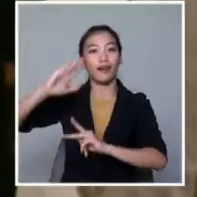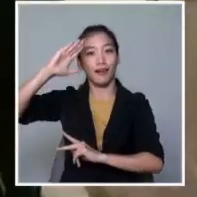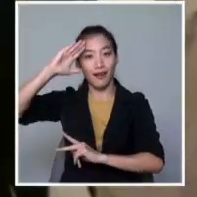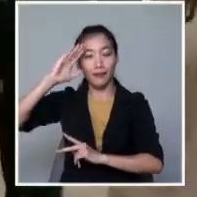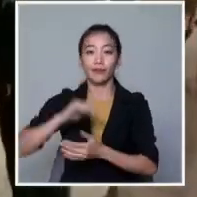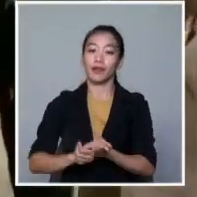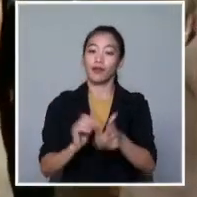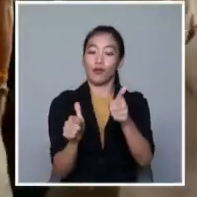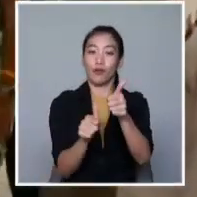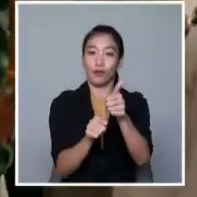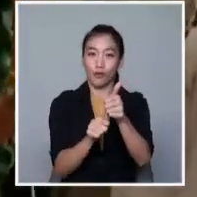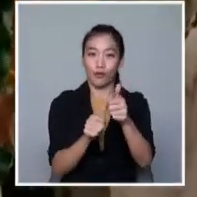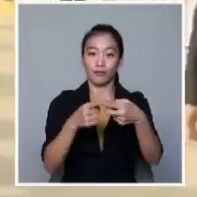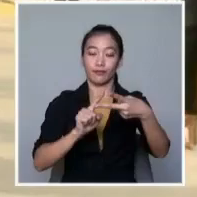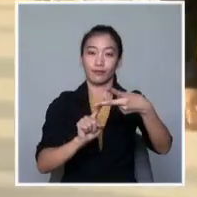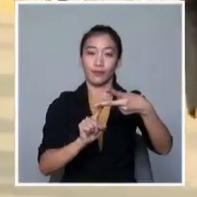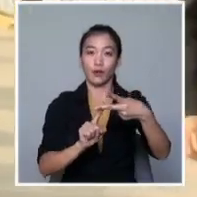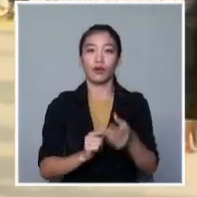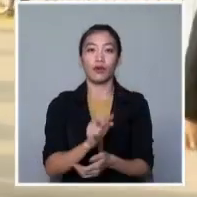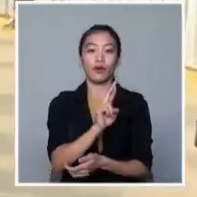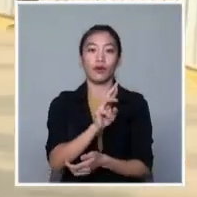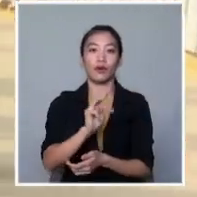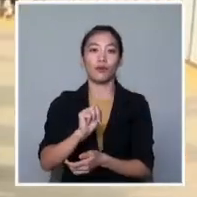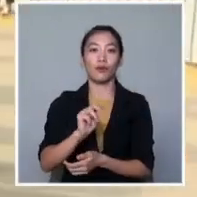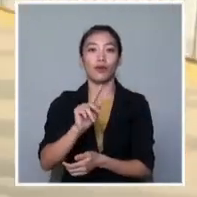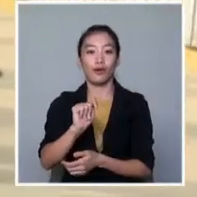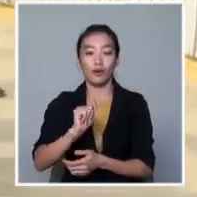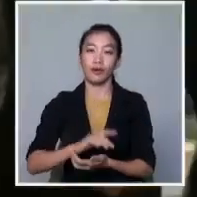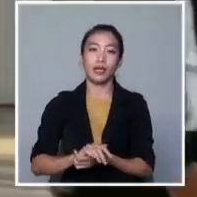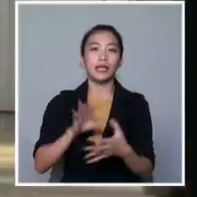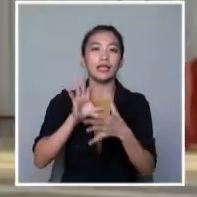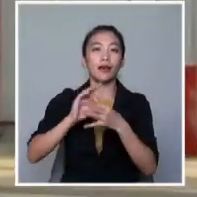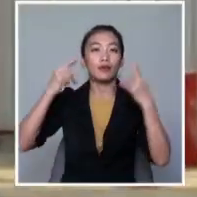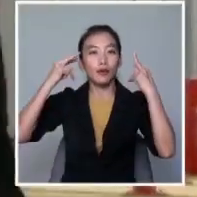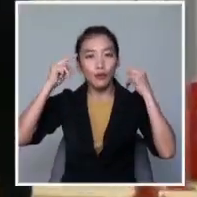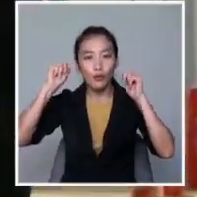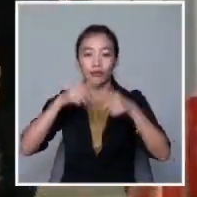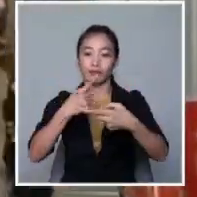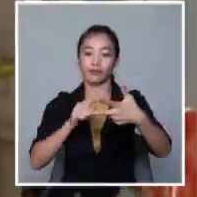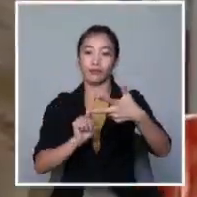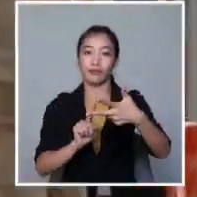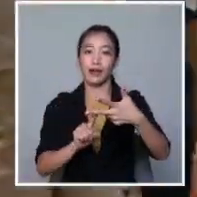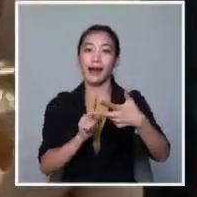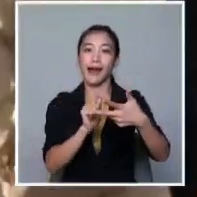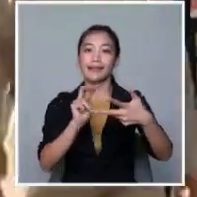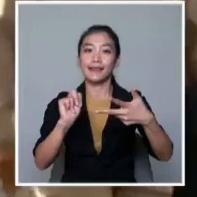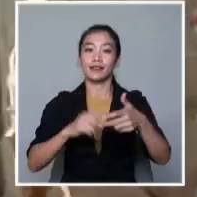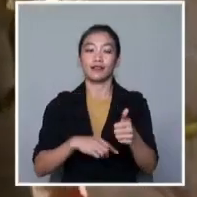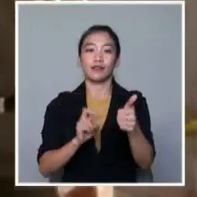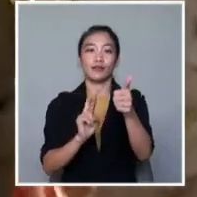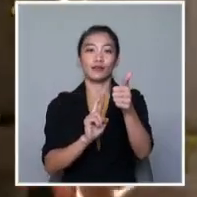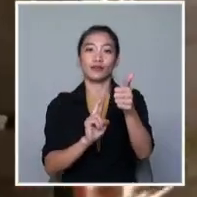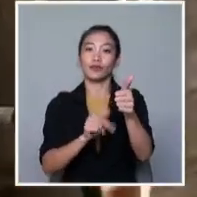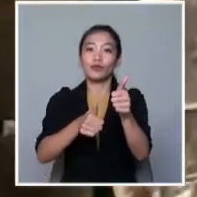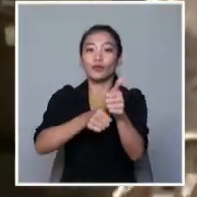ทยนายอนุชานาคาไสรัฐมนตรีประจำสำนักนายกรัฐมนตรีนายอธิรัตน์รัตนเศรษฐรัฐมนตรีช่วยว่าการกระทรวงคมนาค